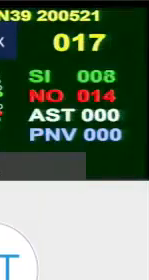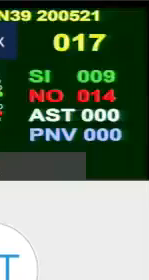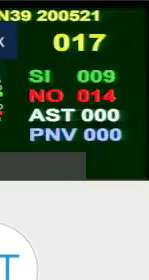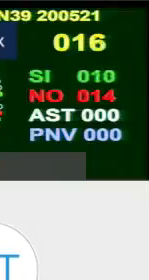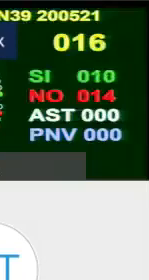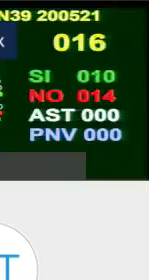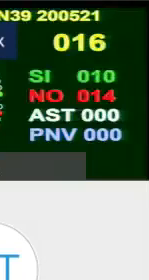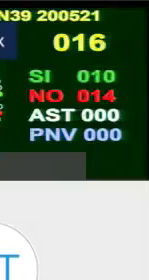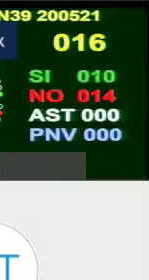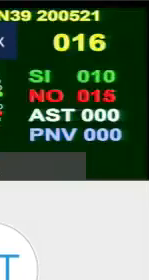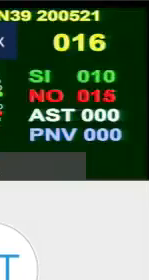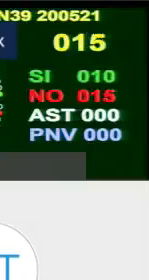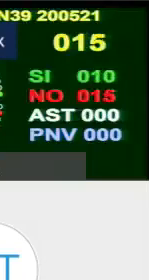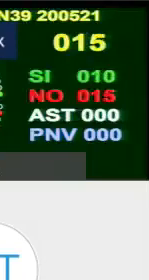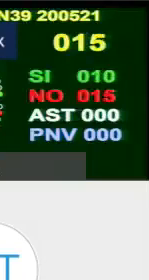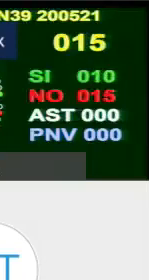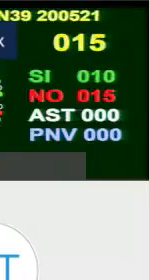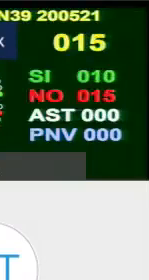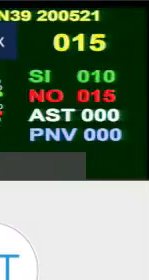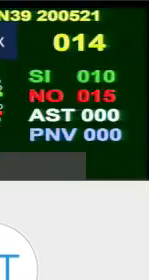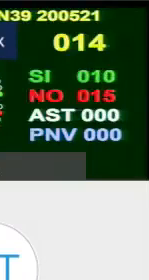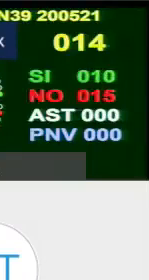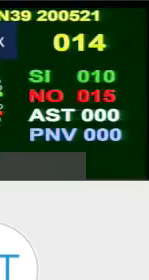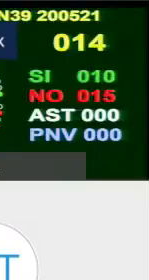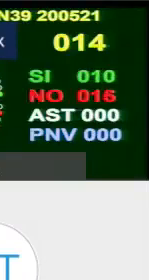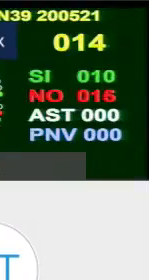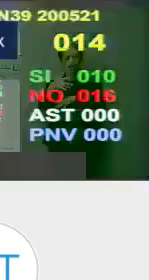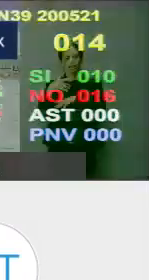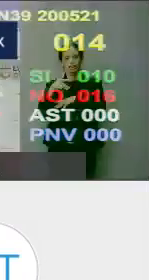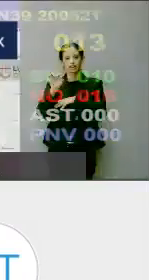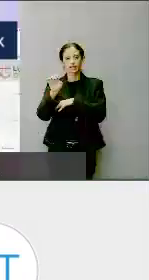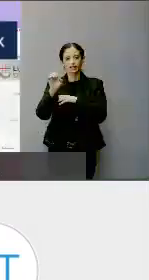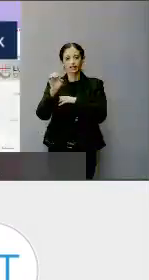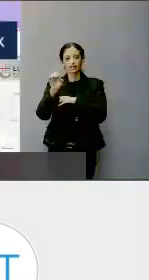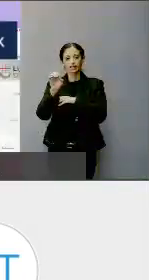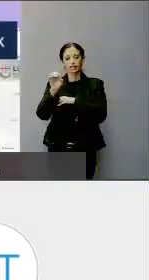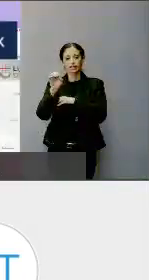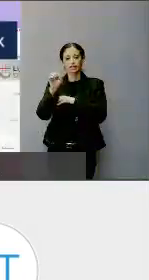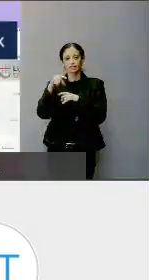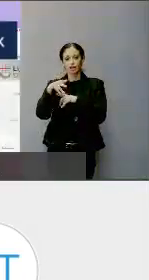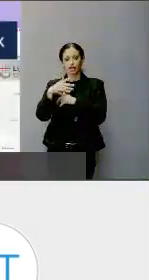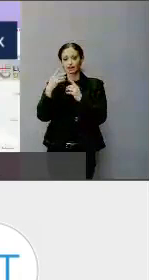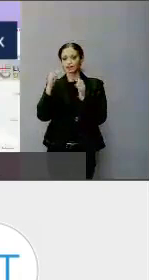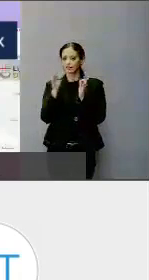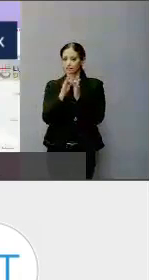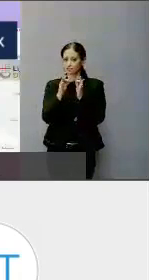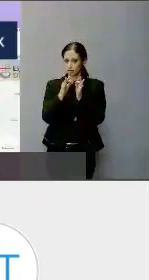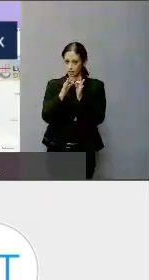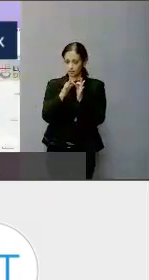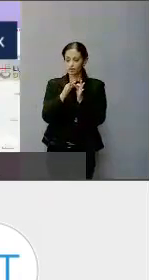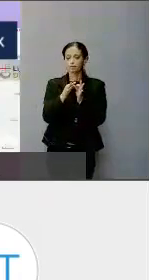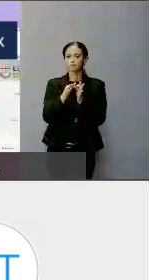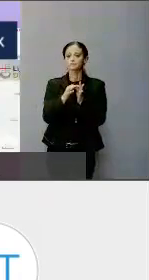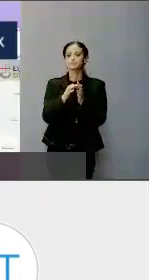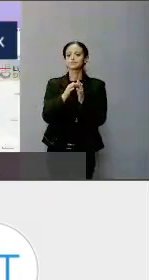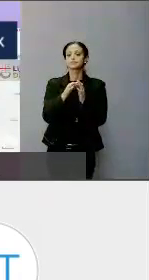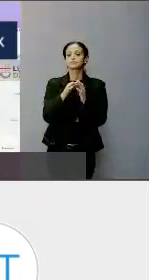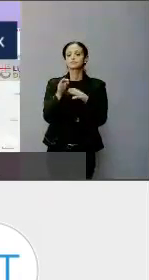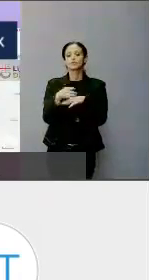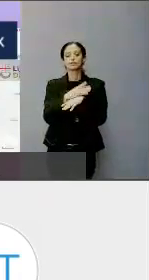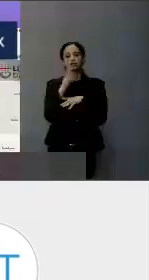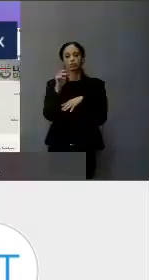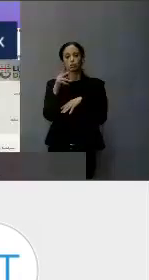da remoto sul 21 consigliera veniente parere giunto al contrario ore volée consigliera